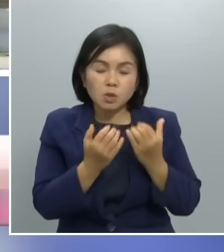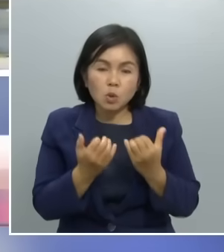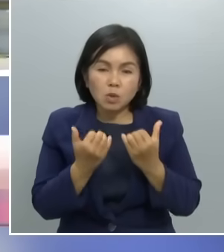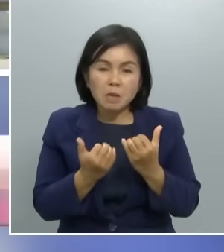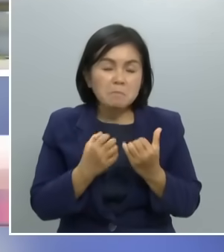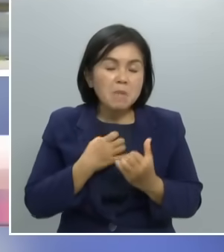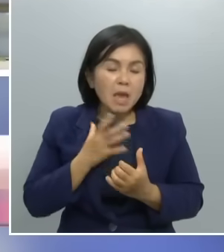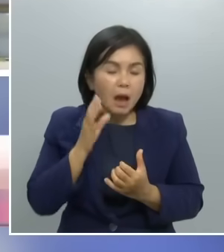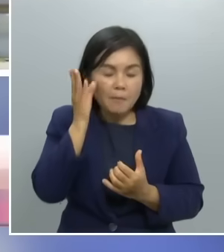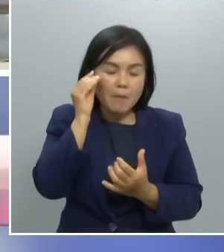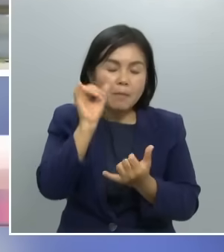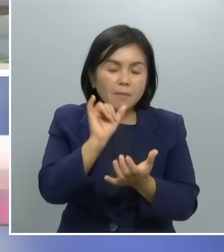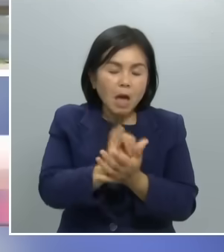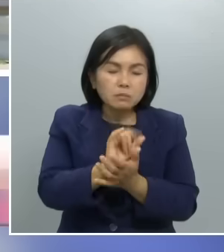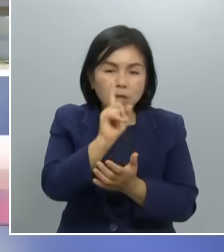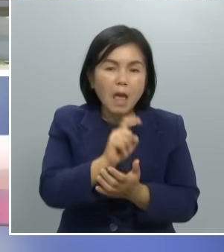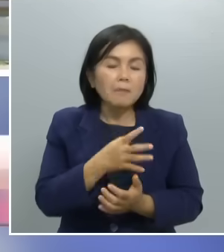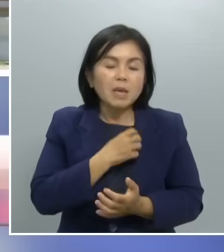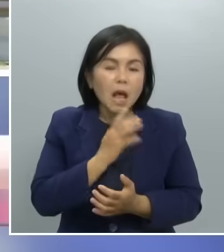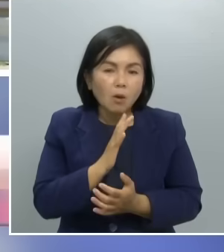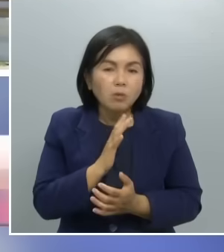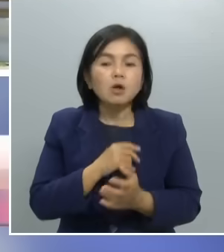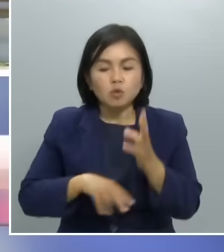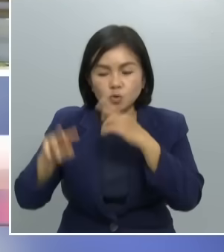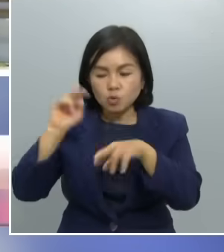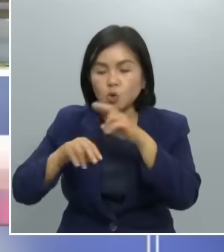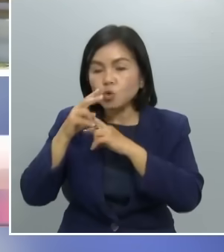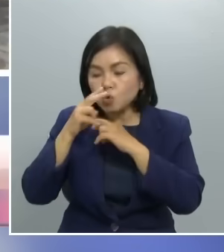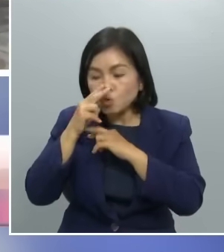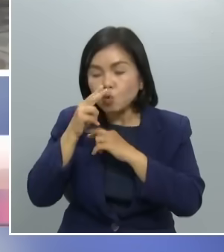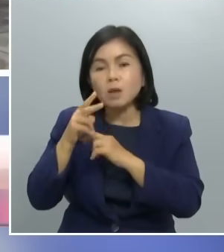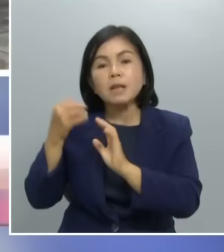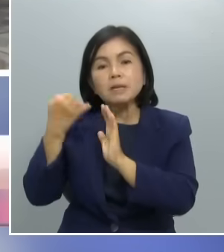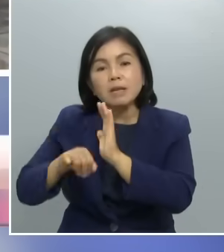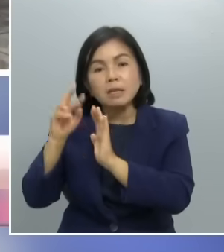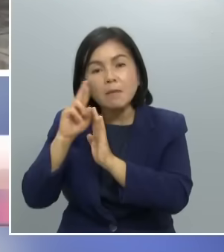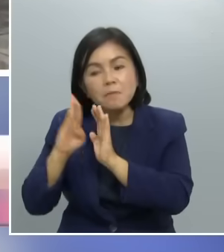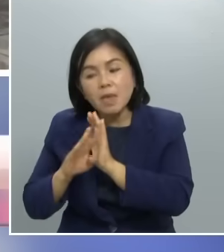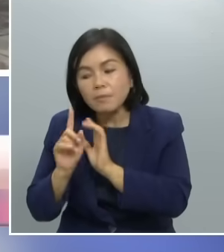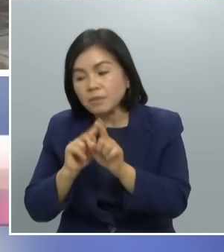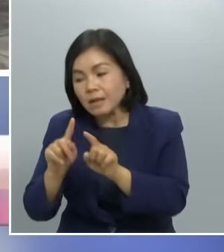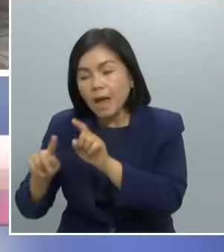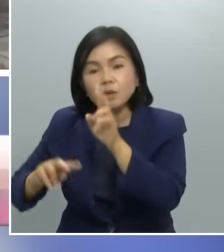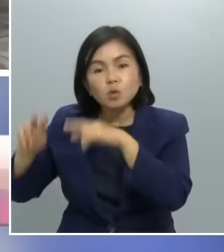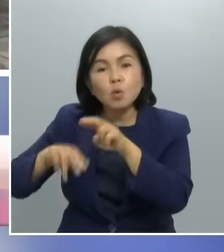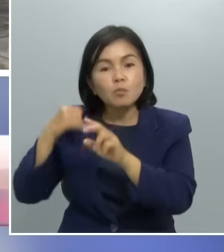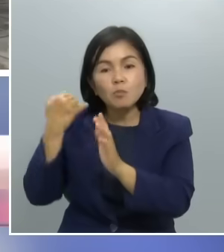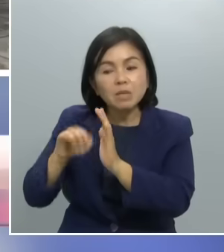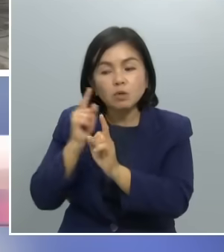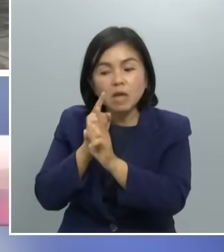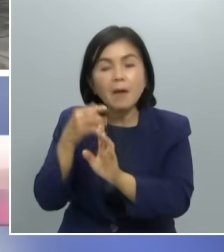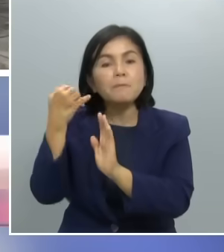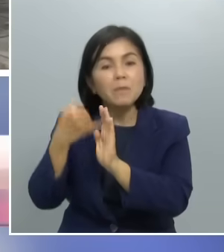อยากให้เกิดขึ้นไม่ต้องกังวลในเรื่องการดำเนินการทางวินัยทั้งเรื่องอย่างอื่นคือผิดก็ว่าไปตามผิดนะครับ